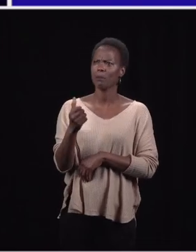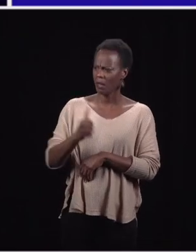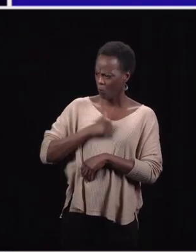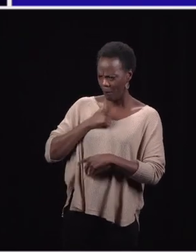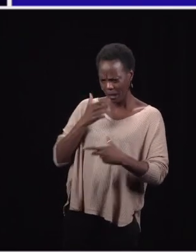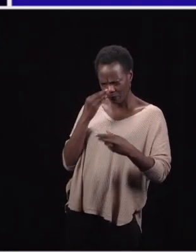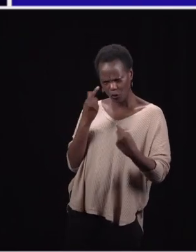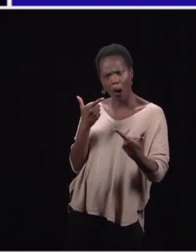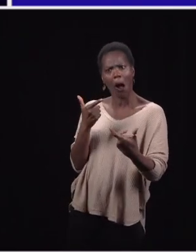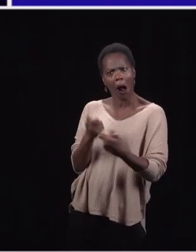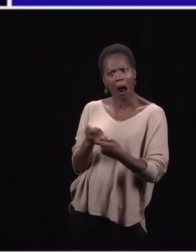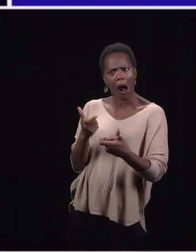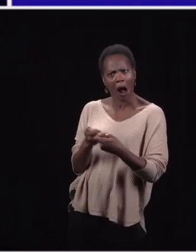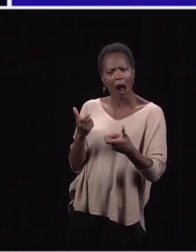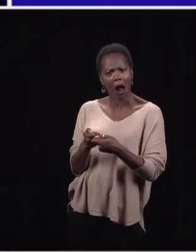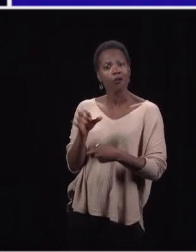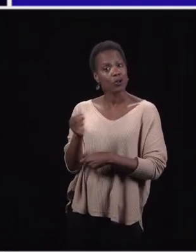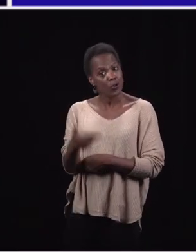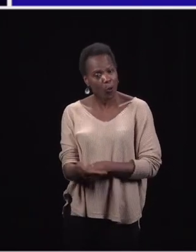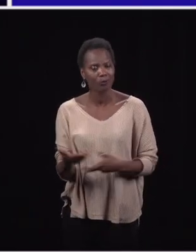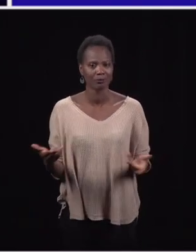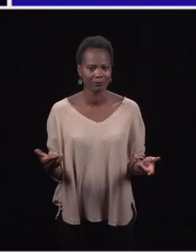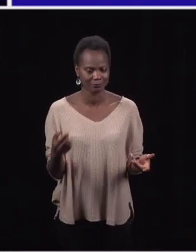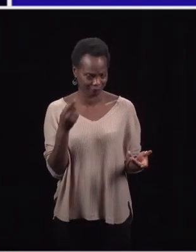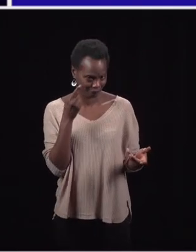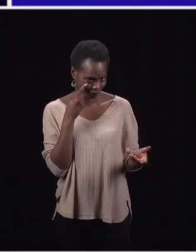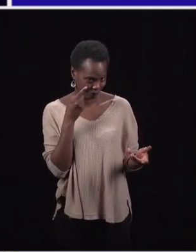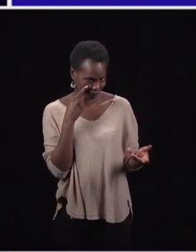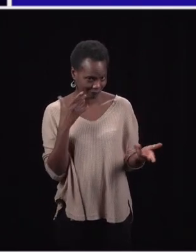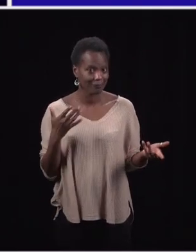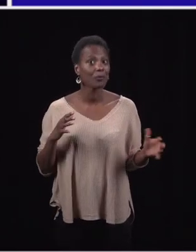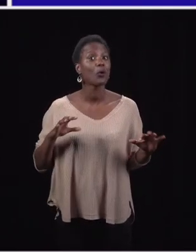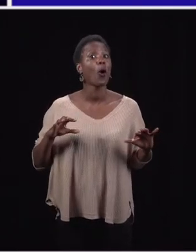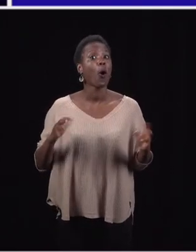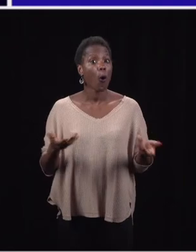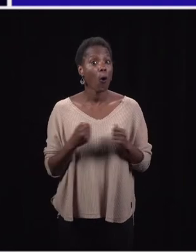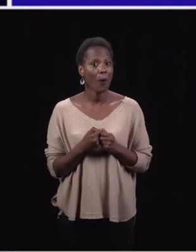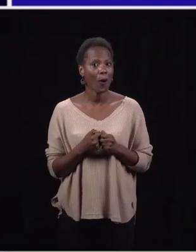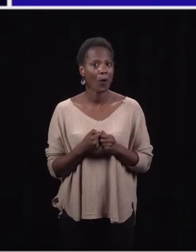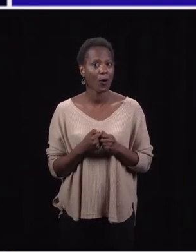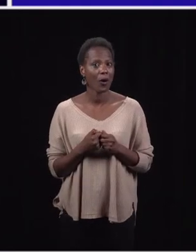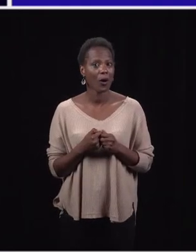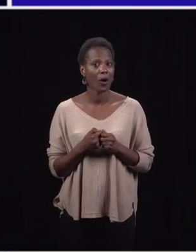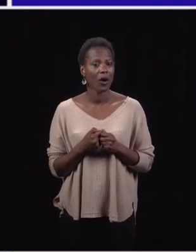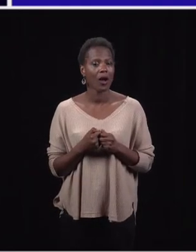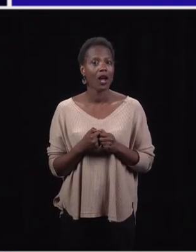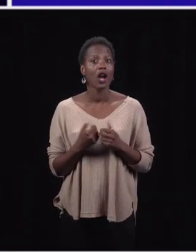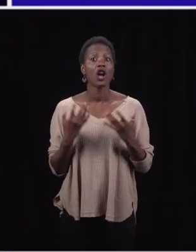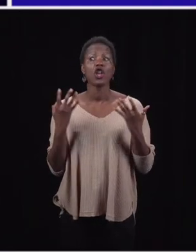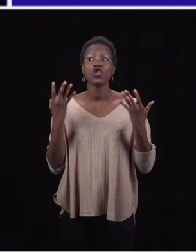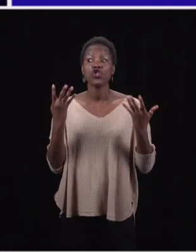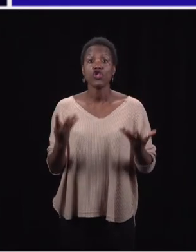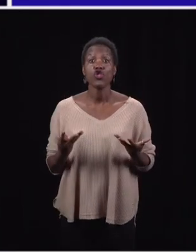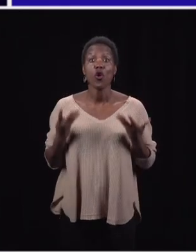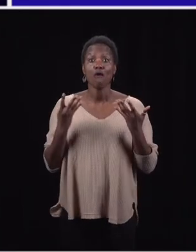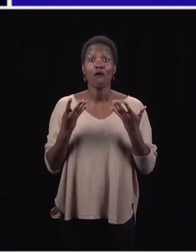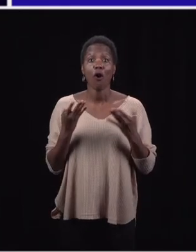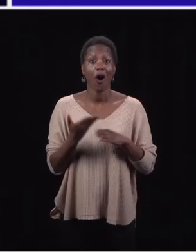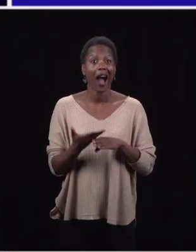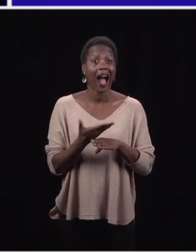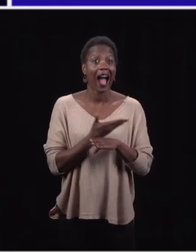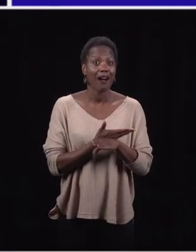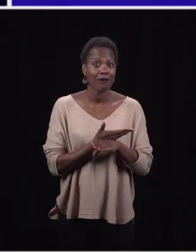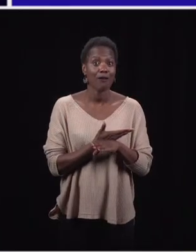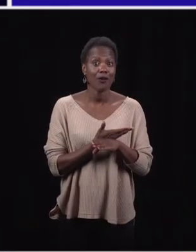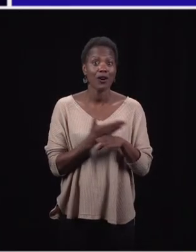peut me convenir et bien on va voir tout de suite par exemple comment s'est déployé une des neuf précédentes édition on part